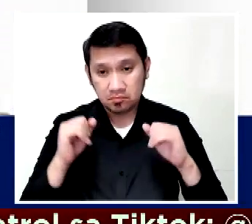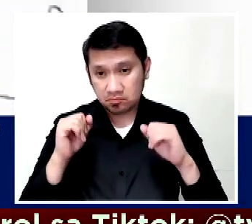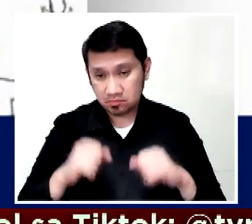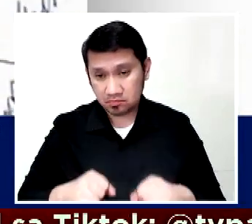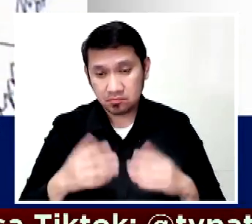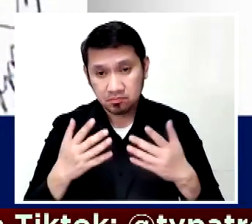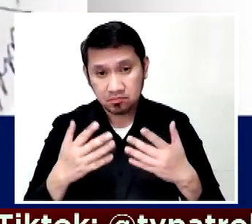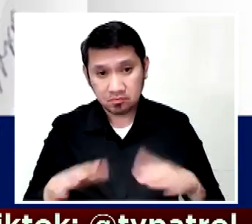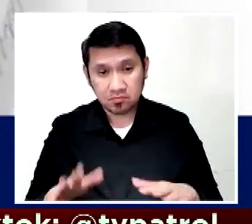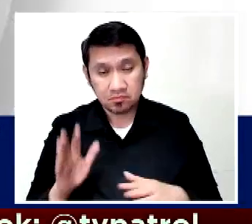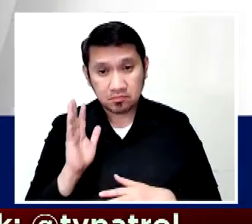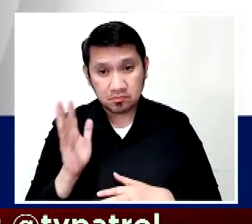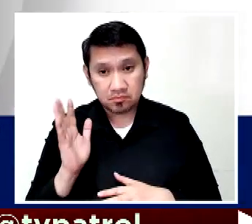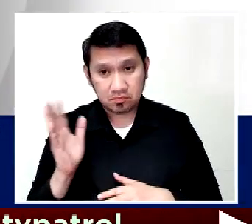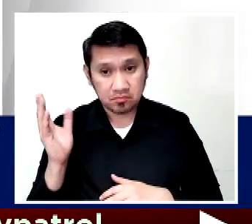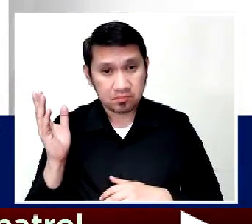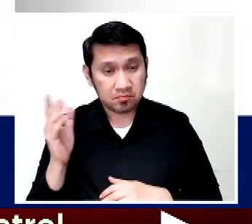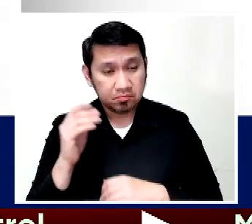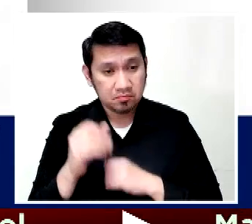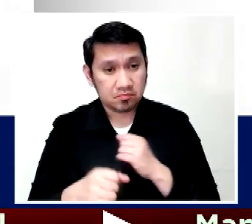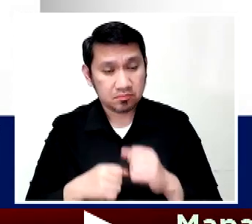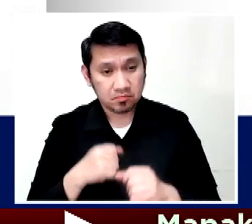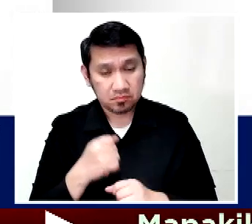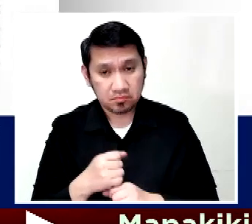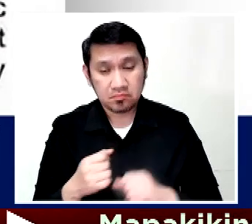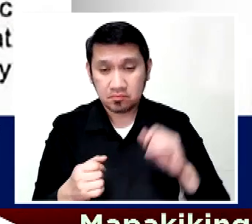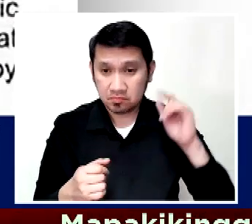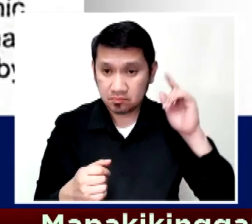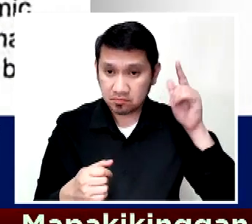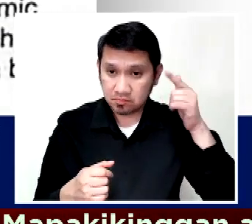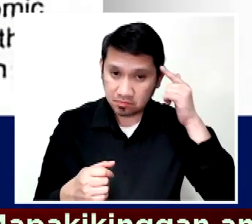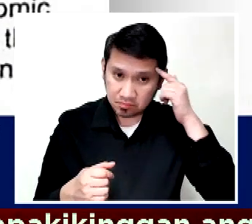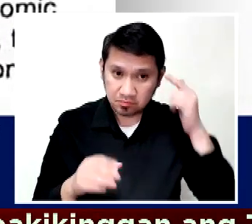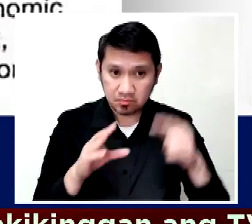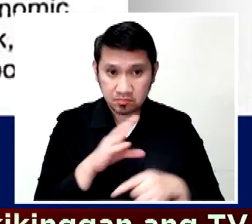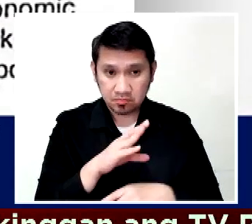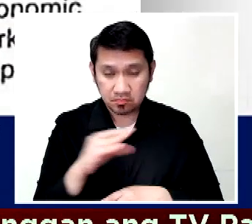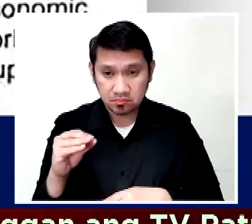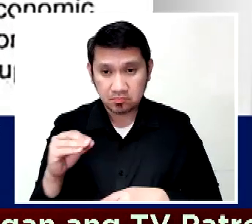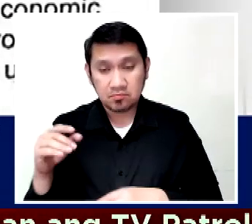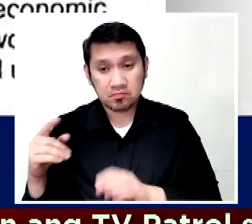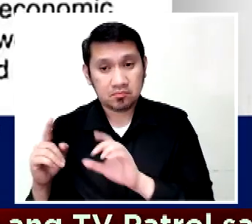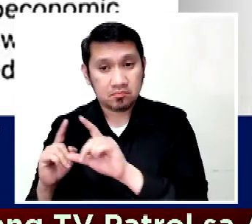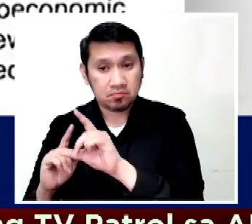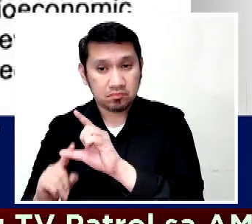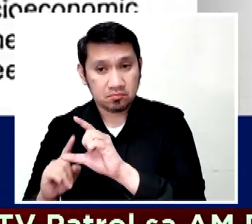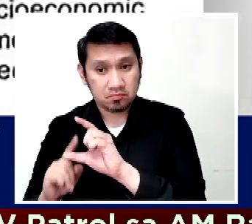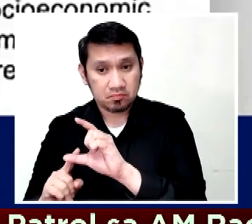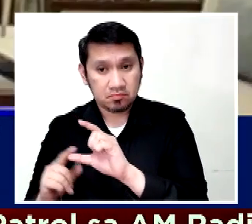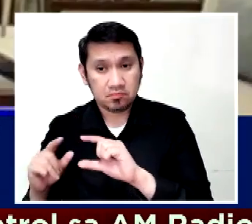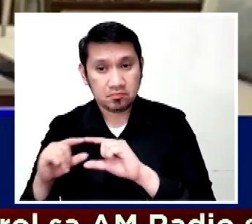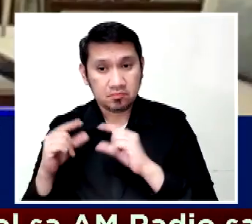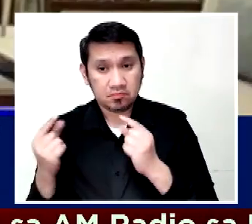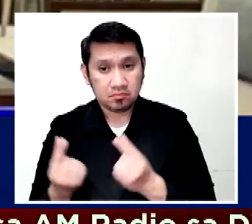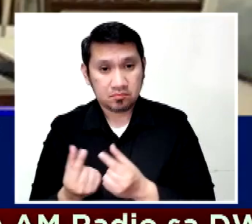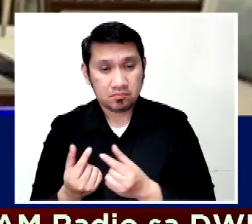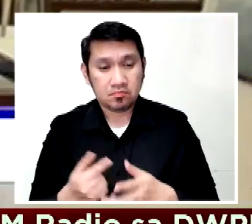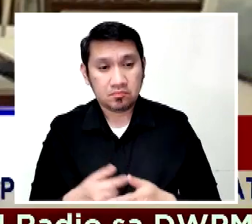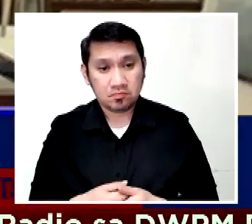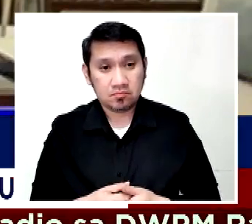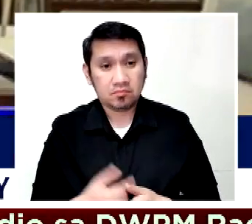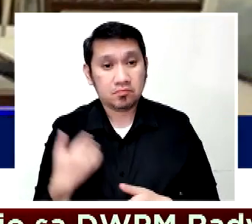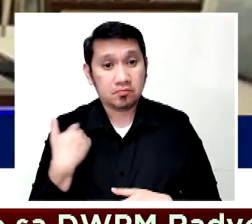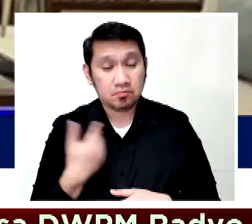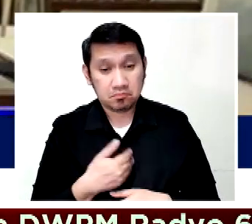higit 5 dekadang bakbakan sa pagitan ng gobyerno at mga rebeldeng komunista. Niwala po kami at saka naibigay po